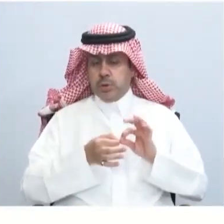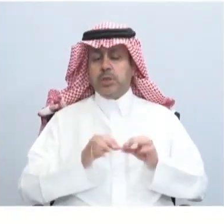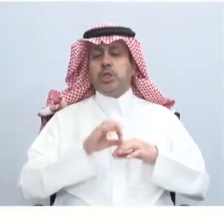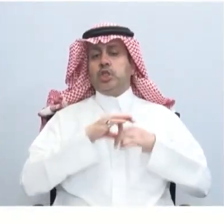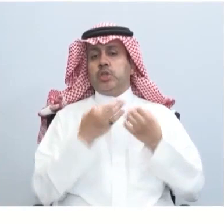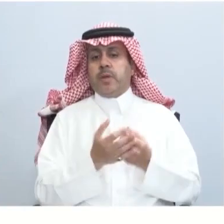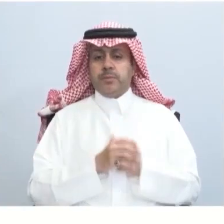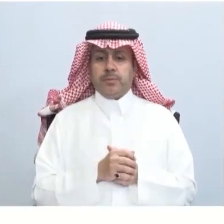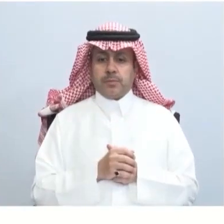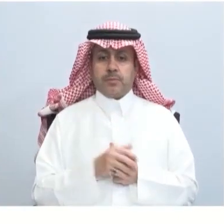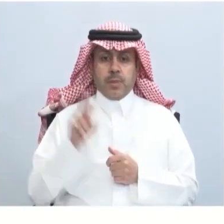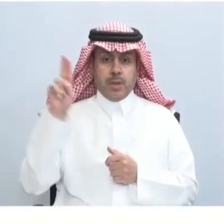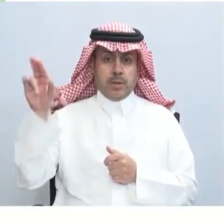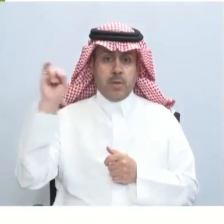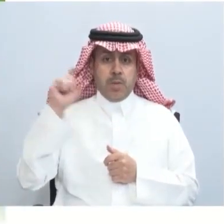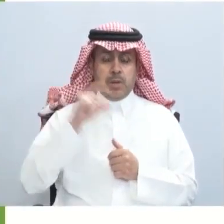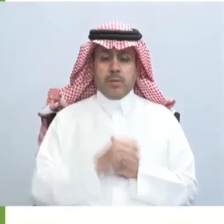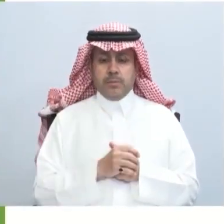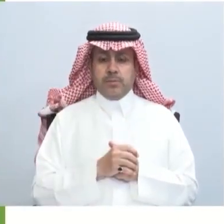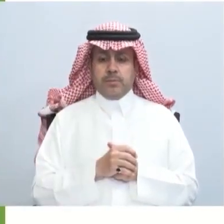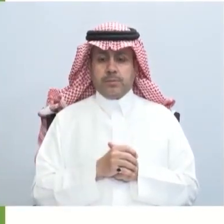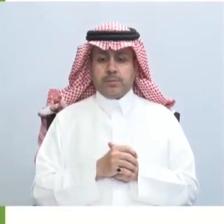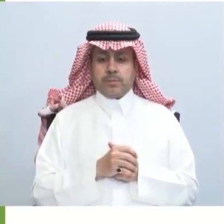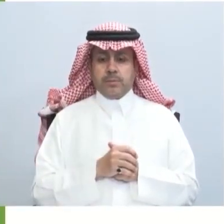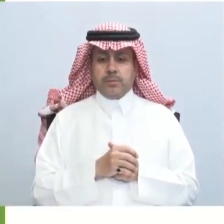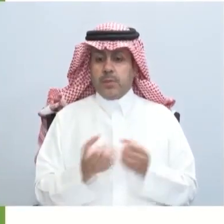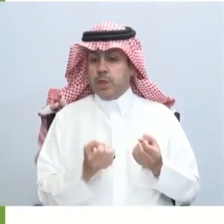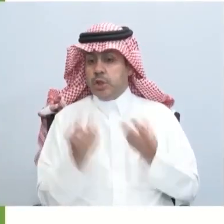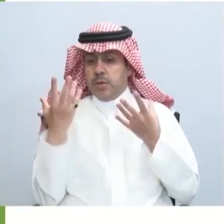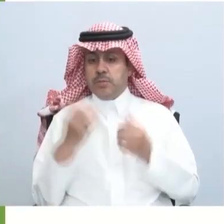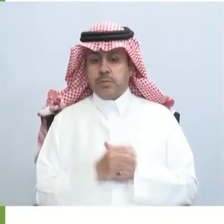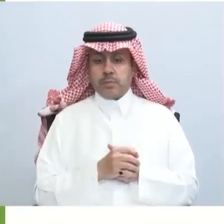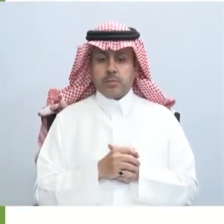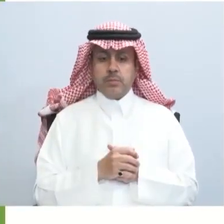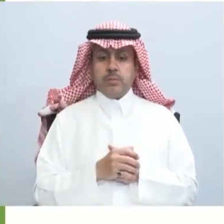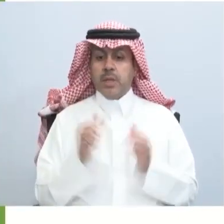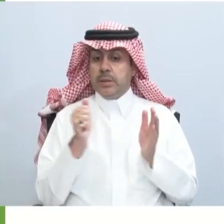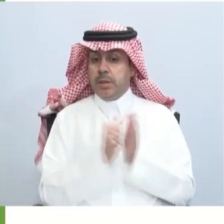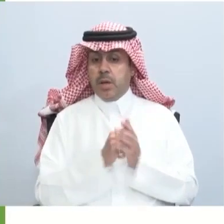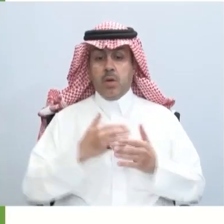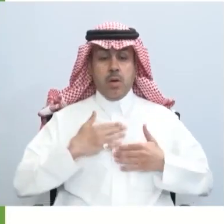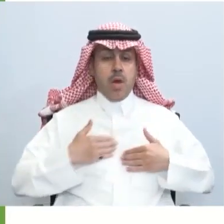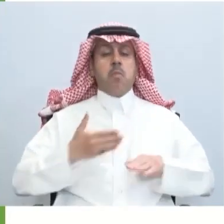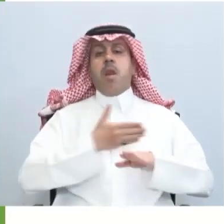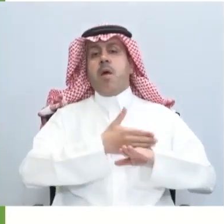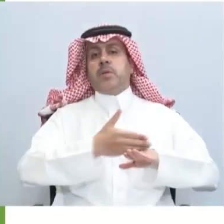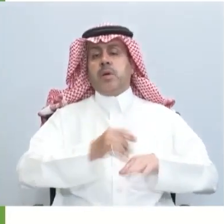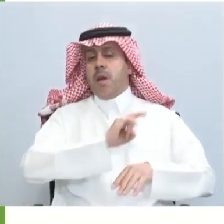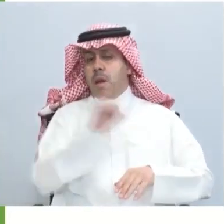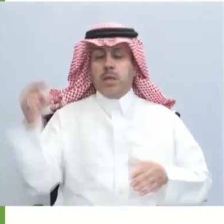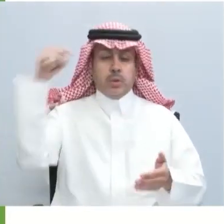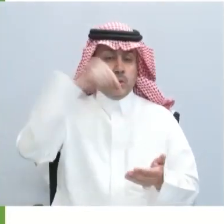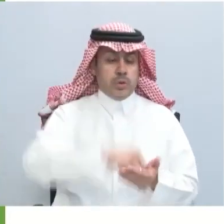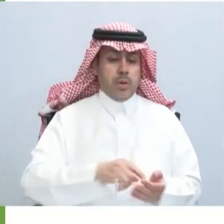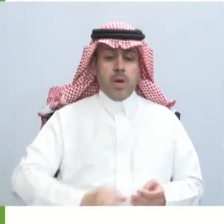الاجتماعي تمهيد الجنه دار النعيم الابدي لا يدخلها الا